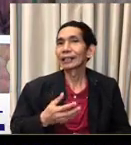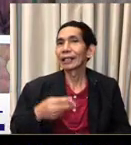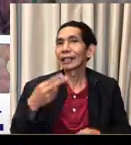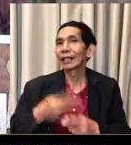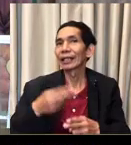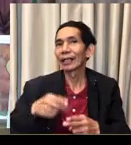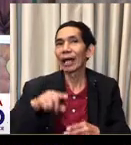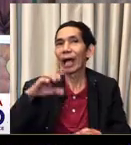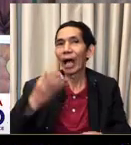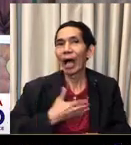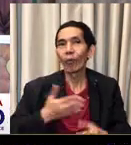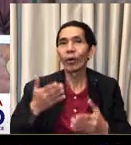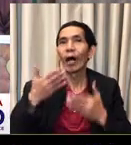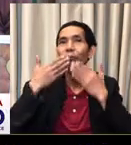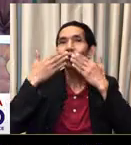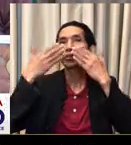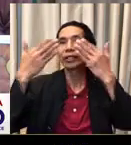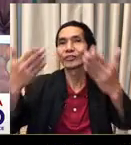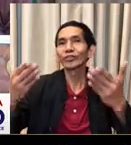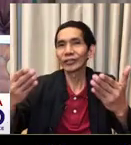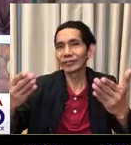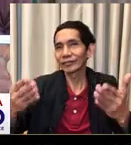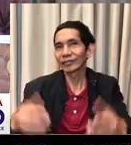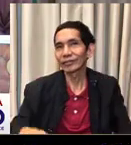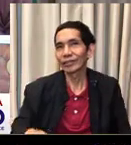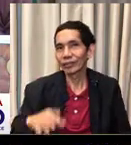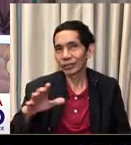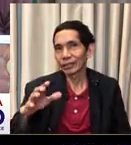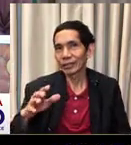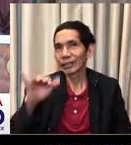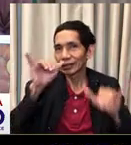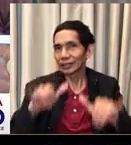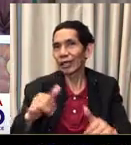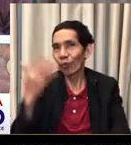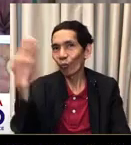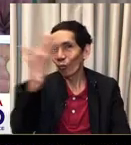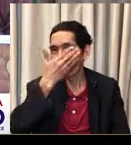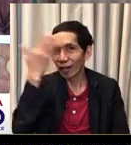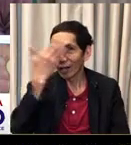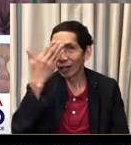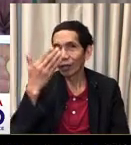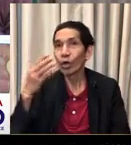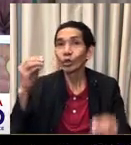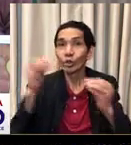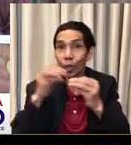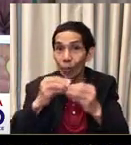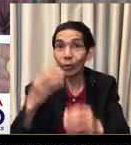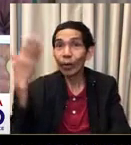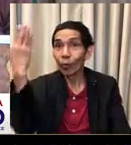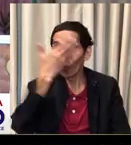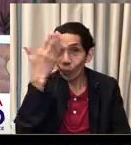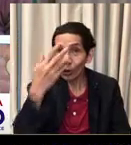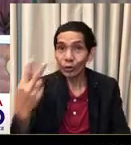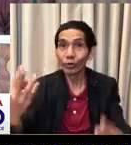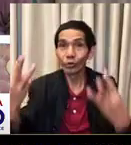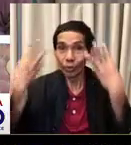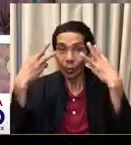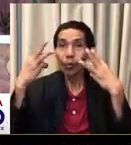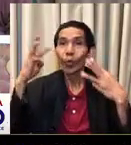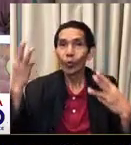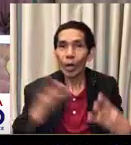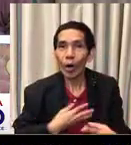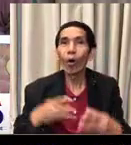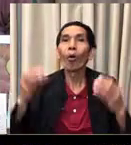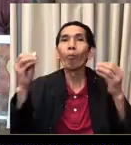ito naman yung aming appreciation. Kayo'y nananatiling nanonood. Kasi the more kayong nanonood, the more kaming